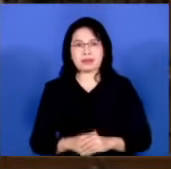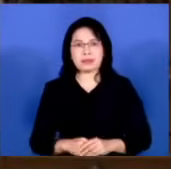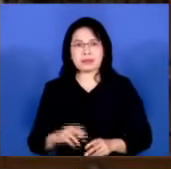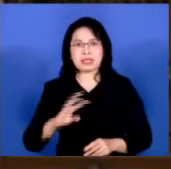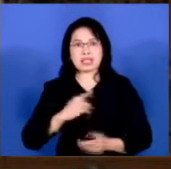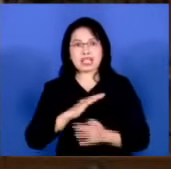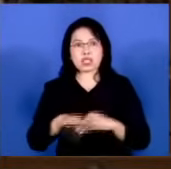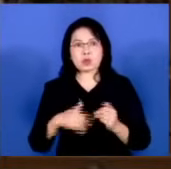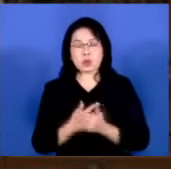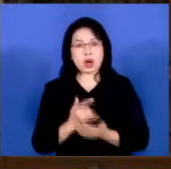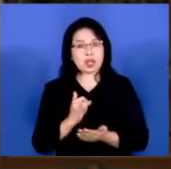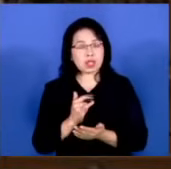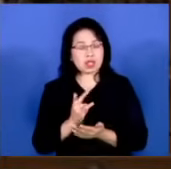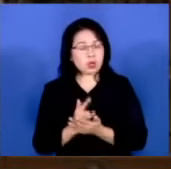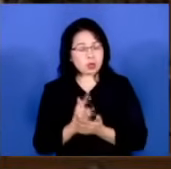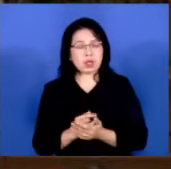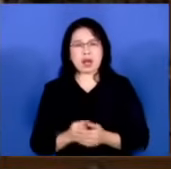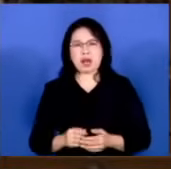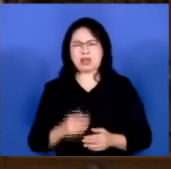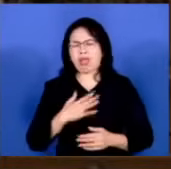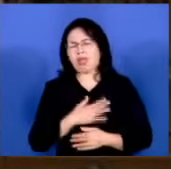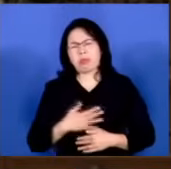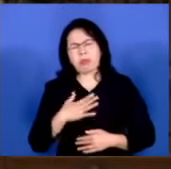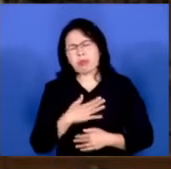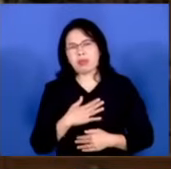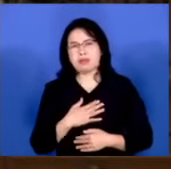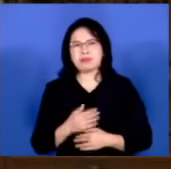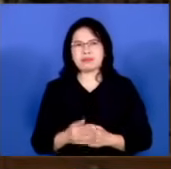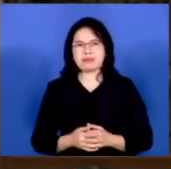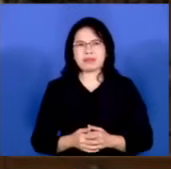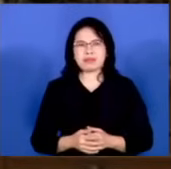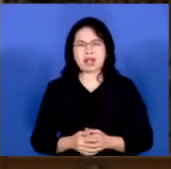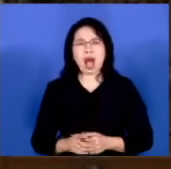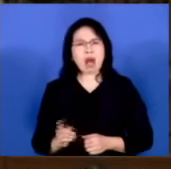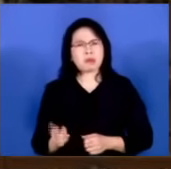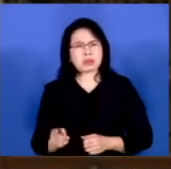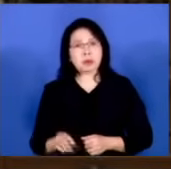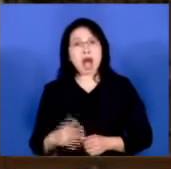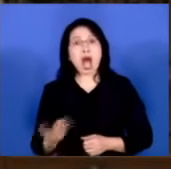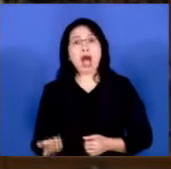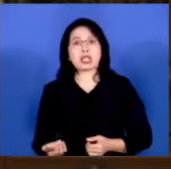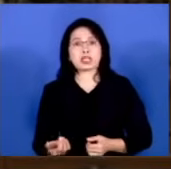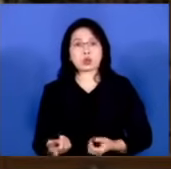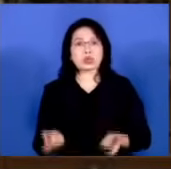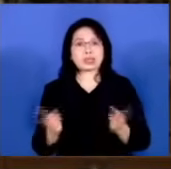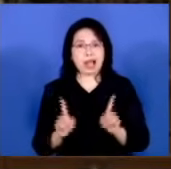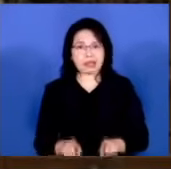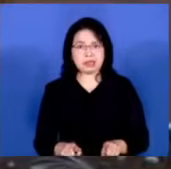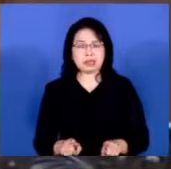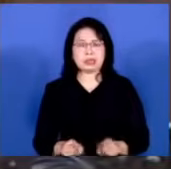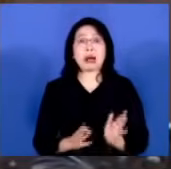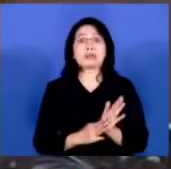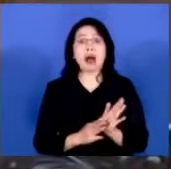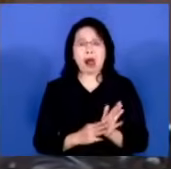semua tentunya sangat-sangat prihatin dan menyayangkan mengapa hal tersebut sampai terjadi